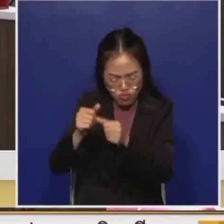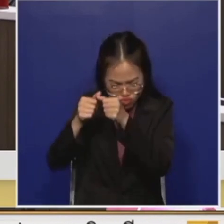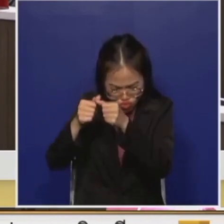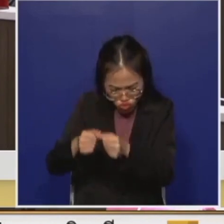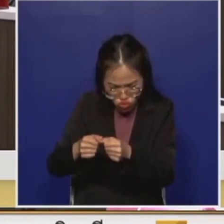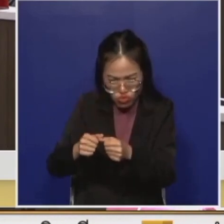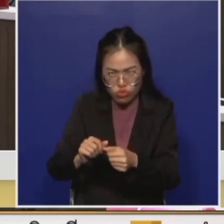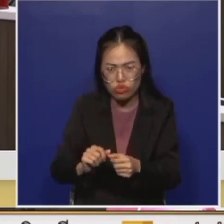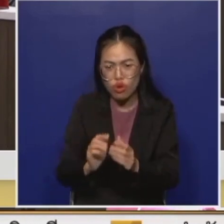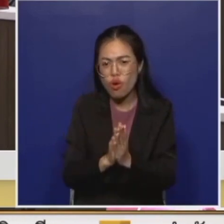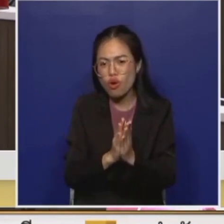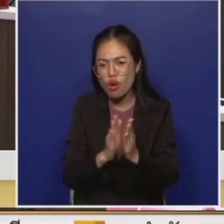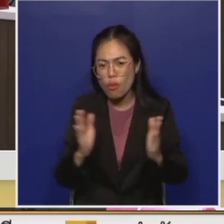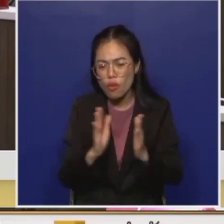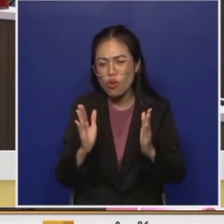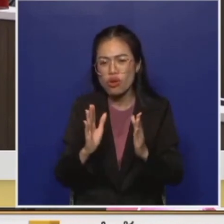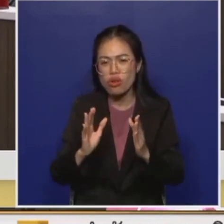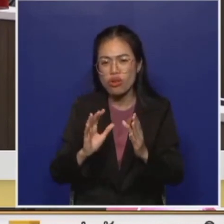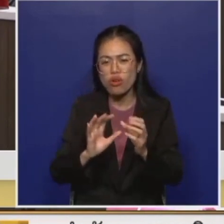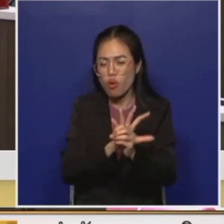ทนขอบคุณ COVID ที่พี่ชิด